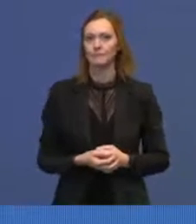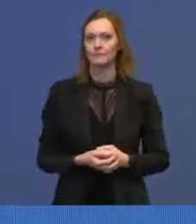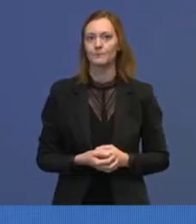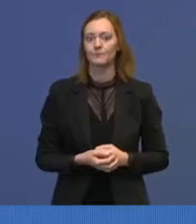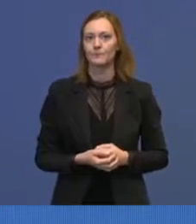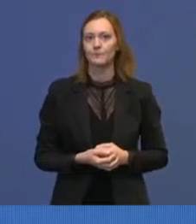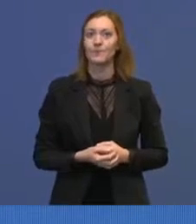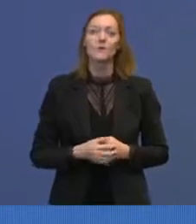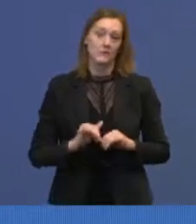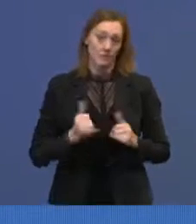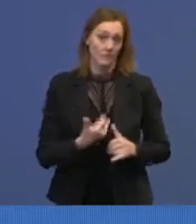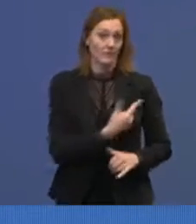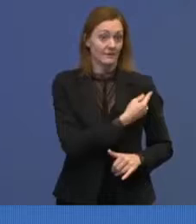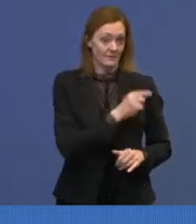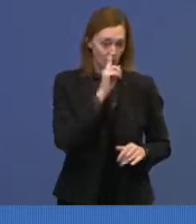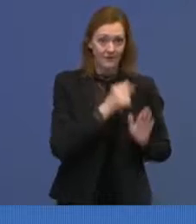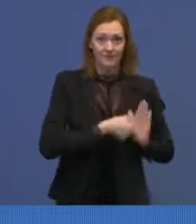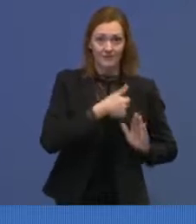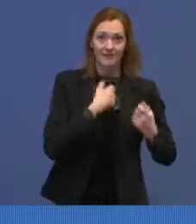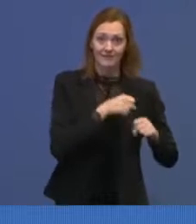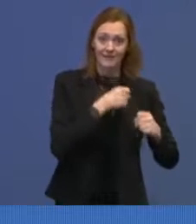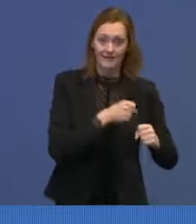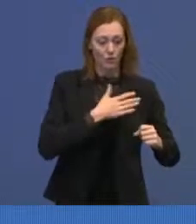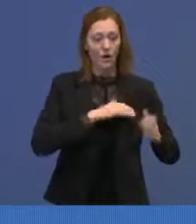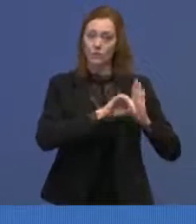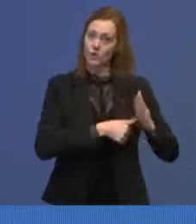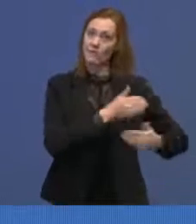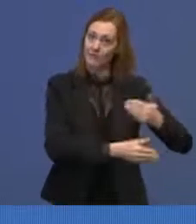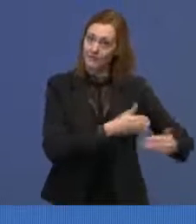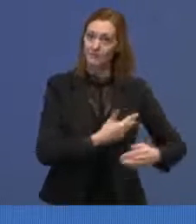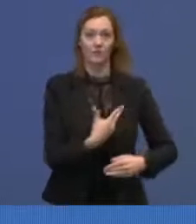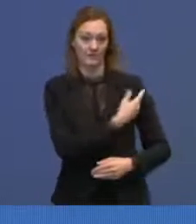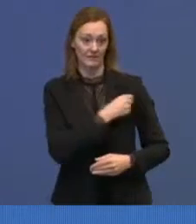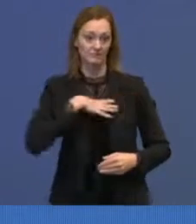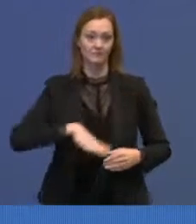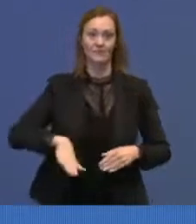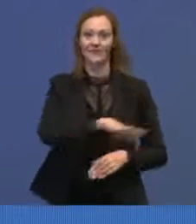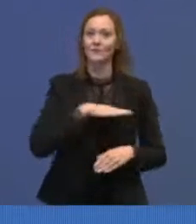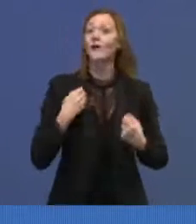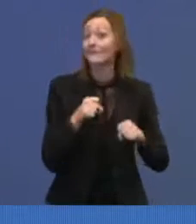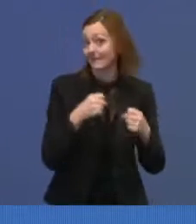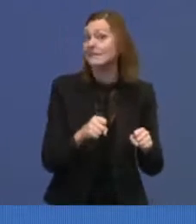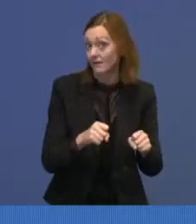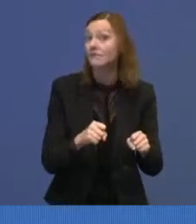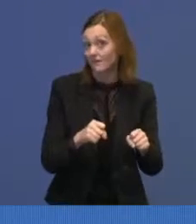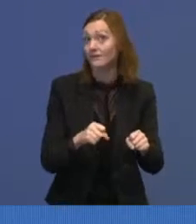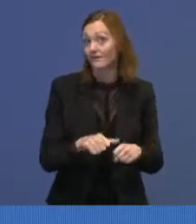marka inkastoo talaalku yahay waxa ugu muhiimsan ee cudurka lagu xakamayn karo, islamarkaana talaalku yahay tallaabo heer qaran ah,